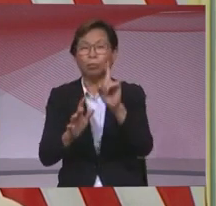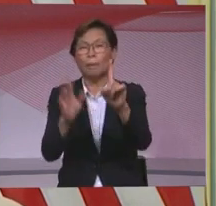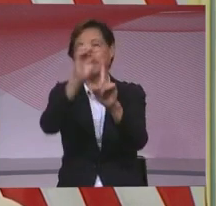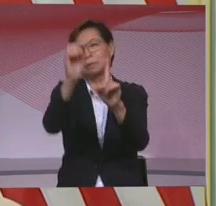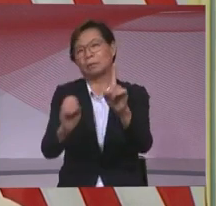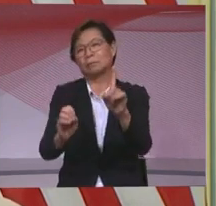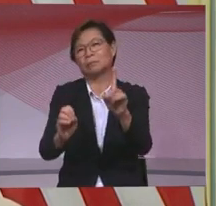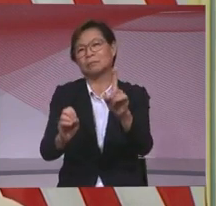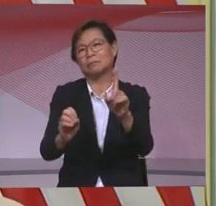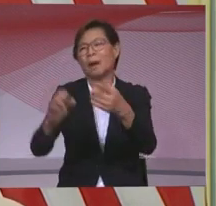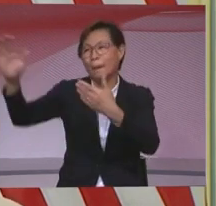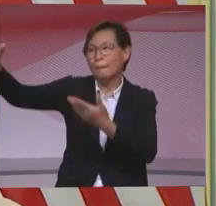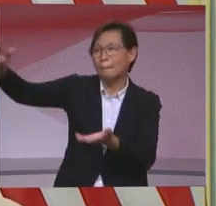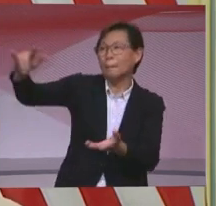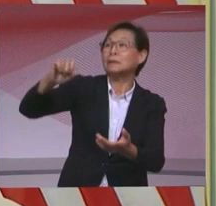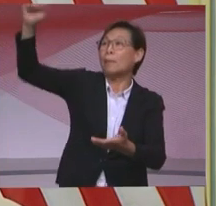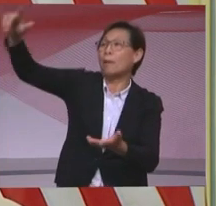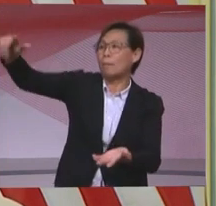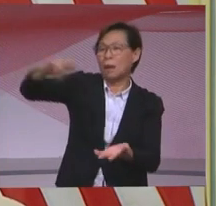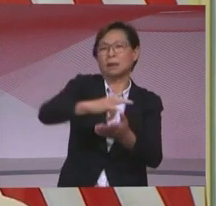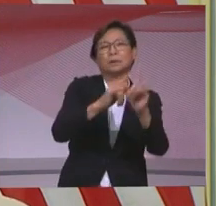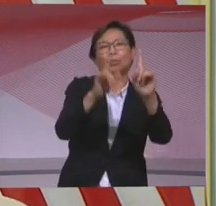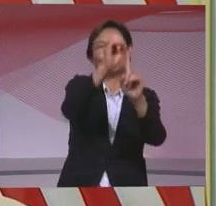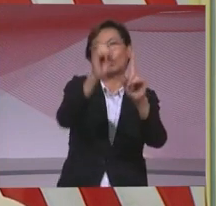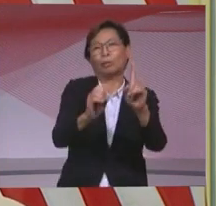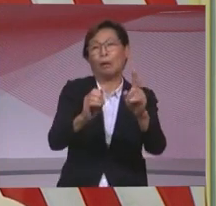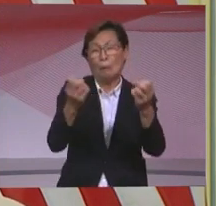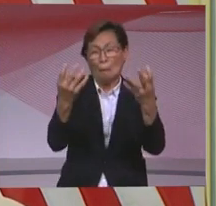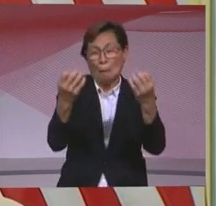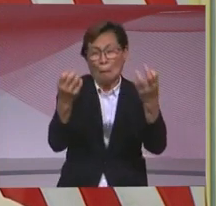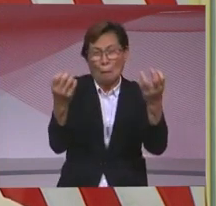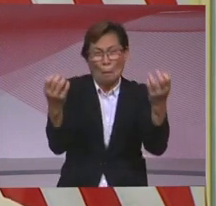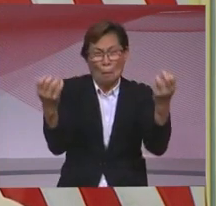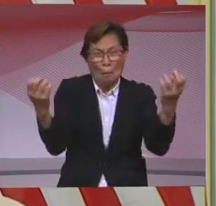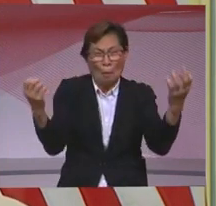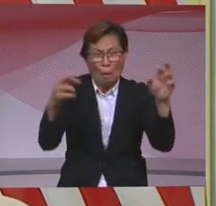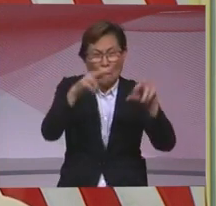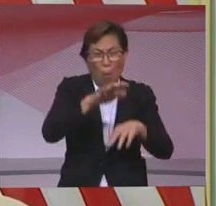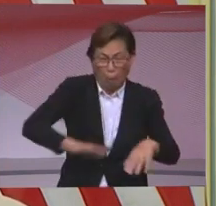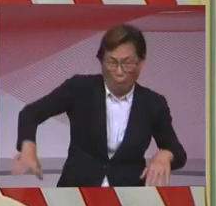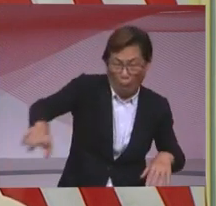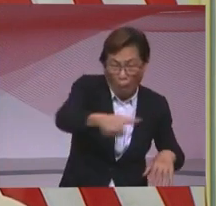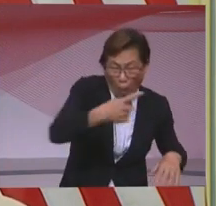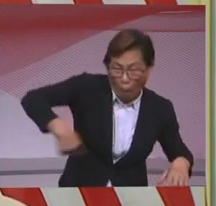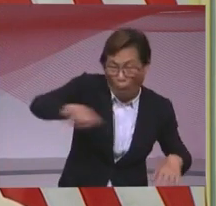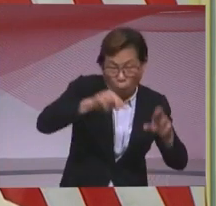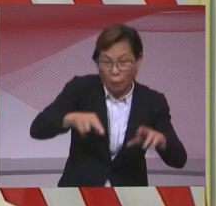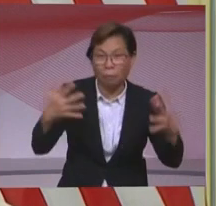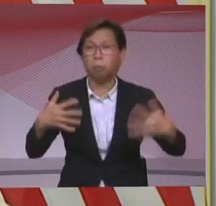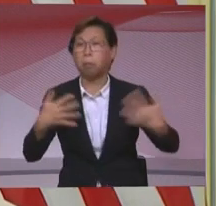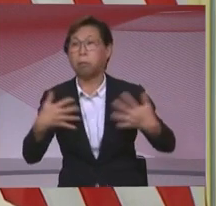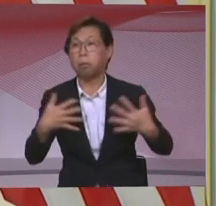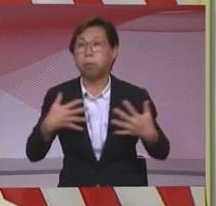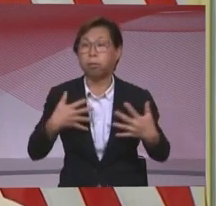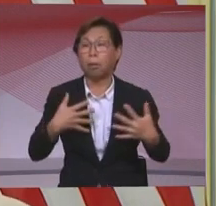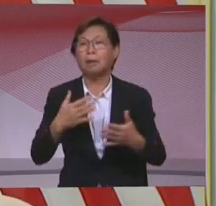1% daripada mereka yang kembali daripada Sabah. Ramai yang rakyat dah panik, seolah-olah separuh. Kalau separuh, 7,000 lebih